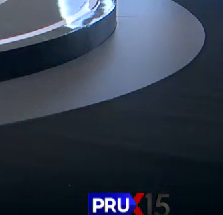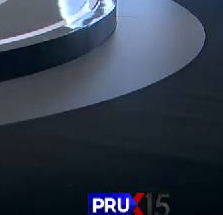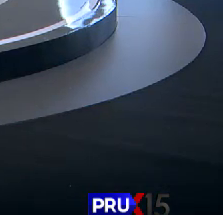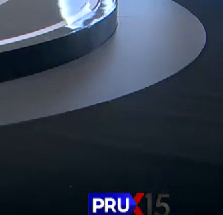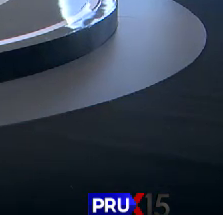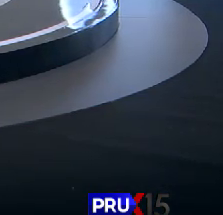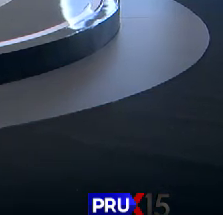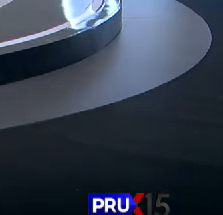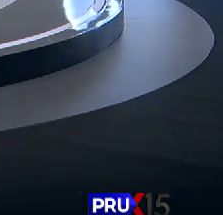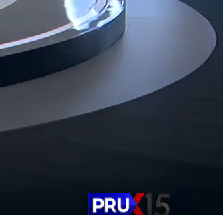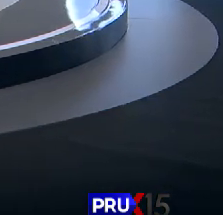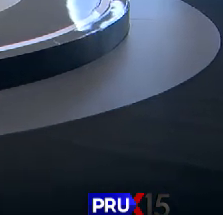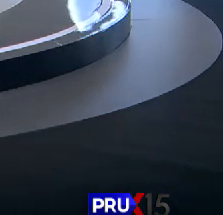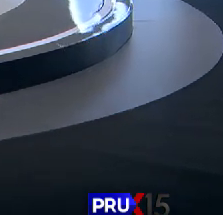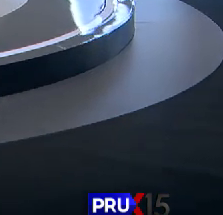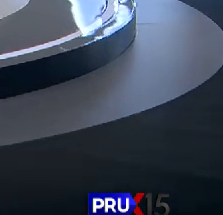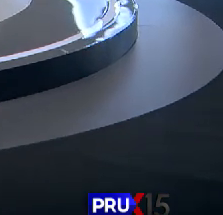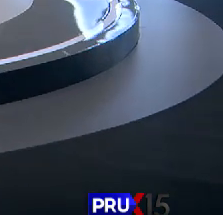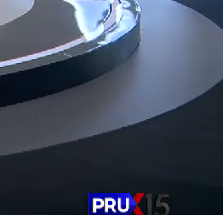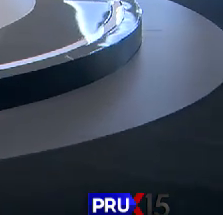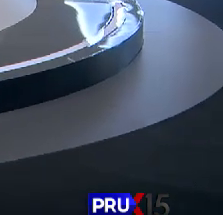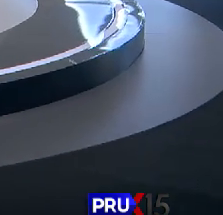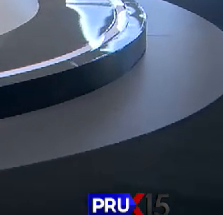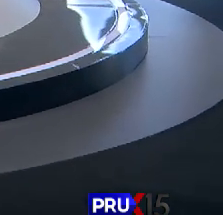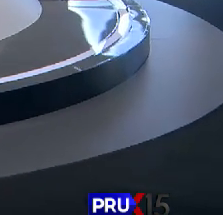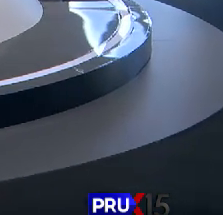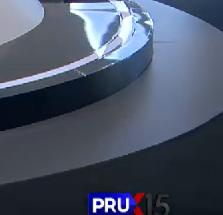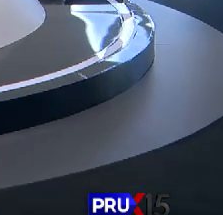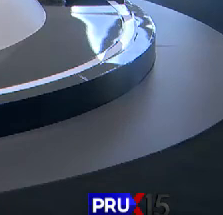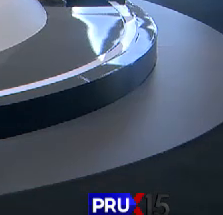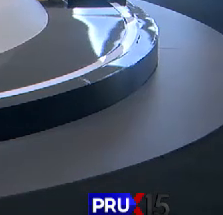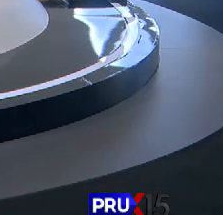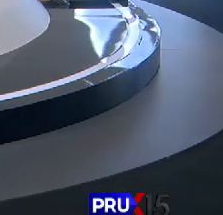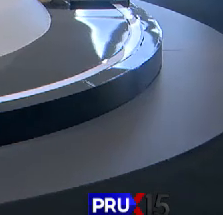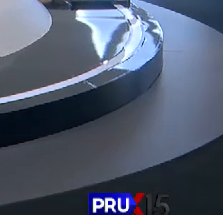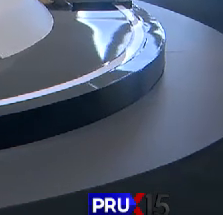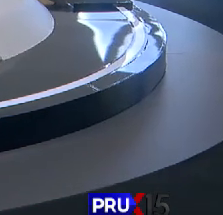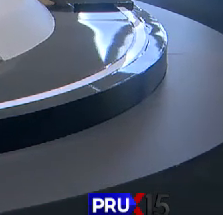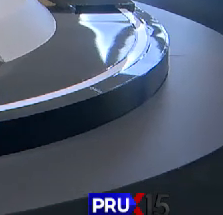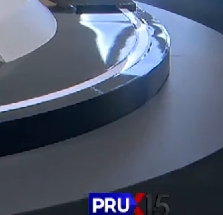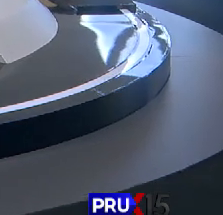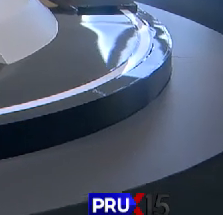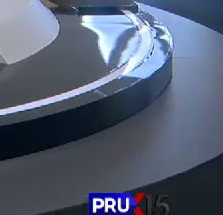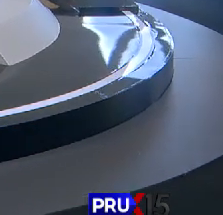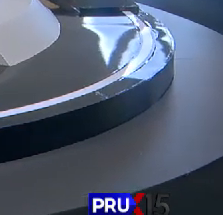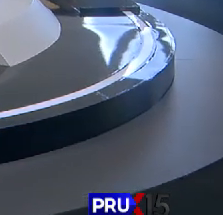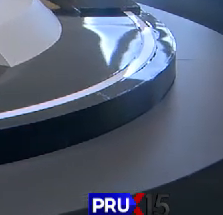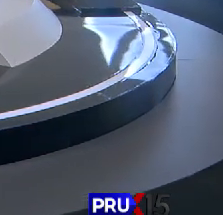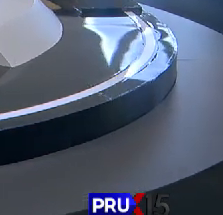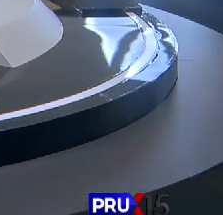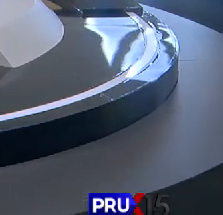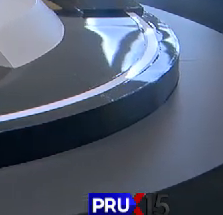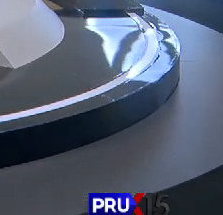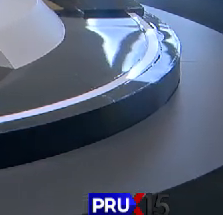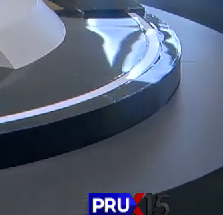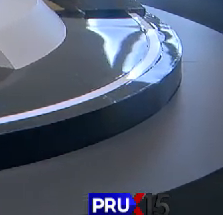ya Assalamualaikum selamat pagi dan juga salam sejahtera terima bersama kami bersama langsung dari Wisma brita angka 10 Inilah kita bawakan secara